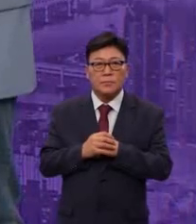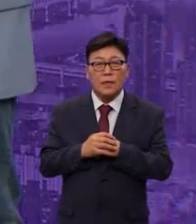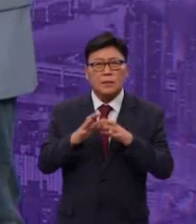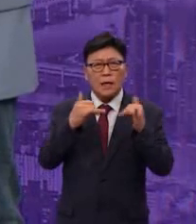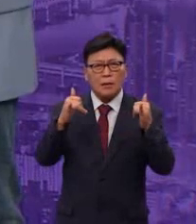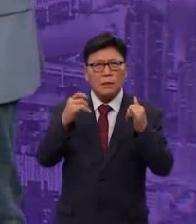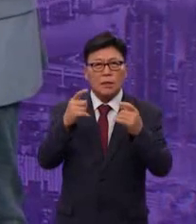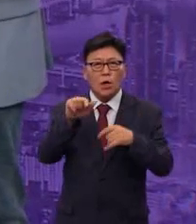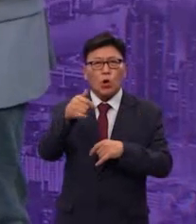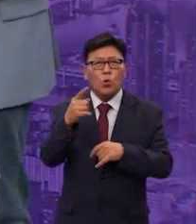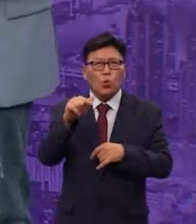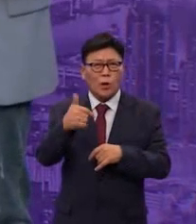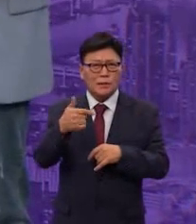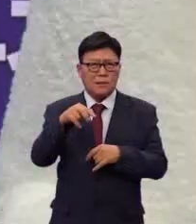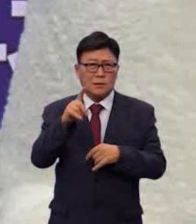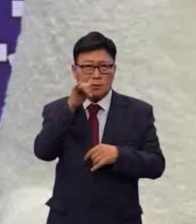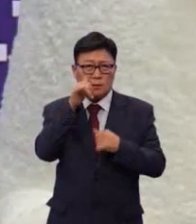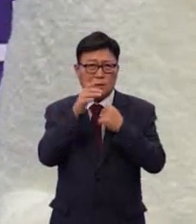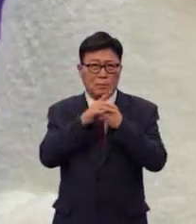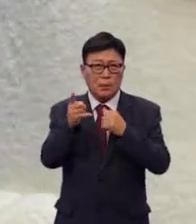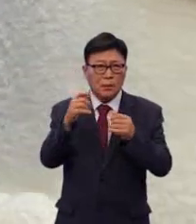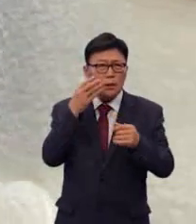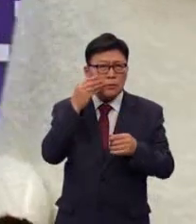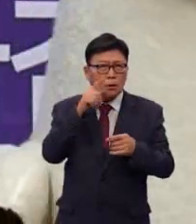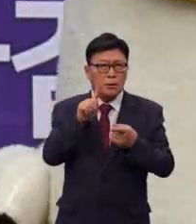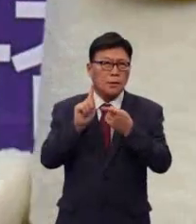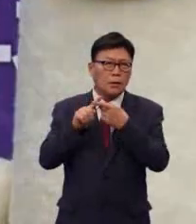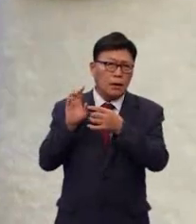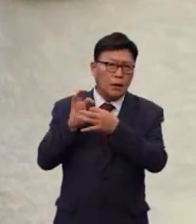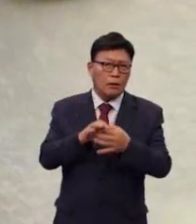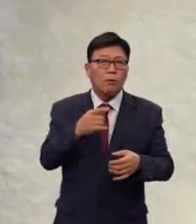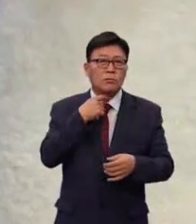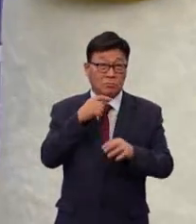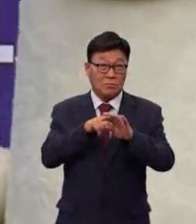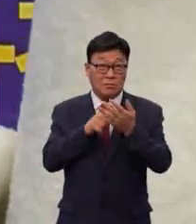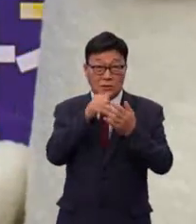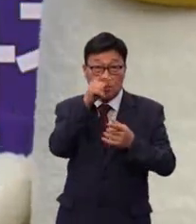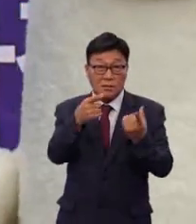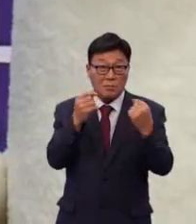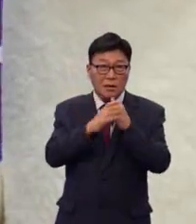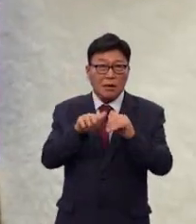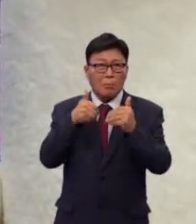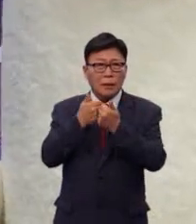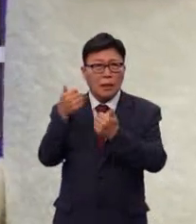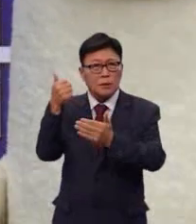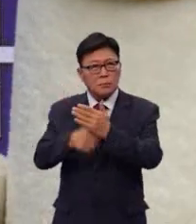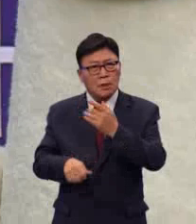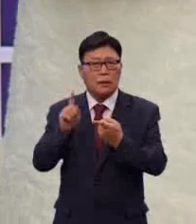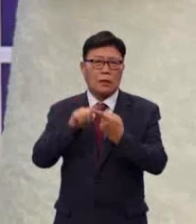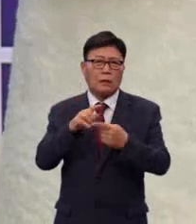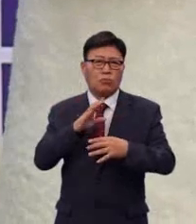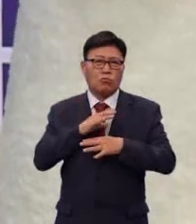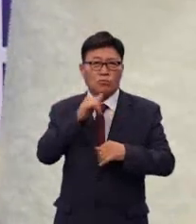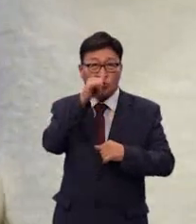네, 사람이라는 게 관성이 있어서요. 익숙해진 걸 계속 하고 싶은 그런 마음이 있는데, 그렇기 때문에 반대로 실패에 대한